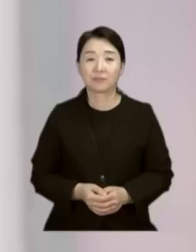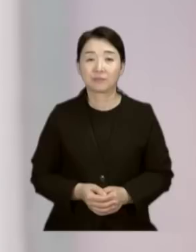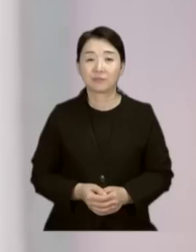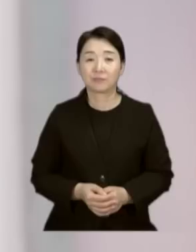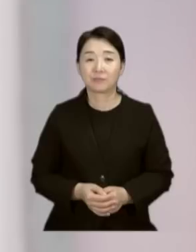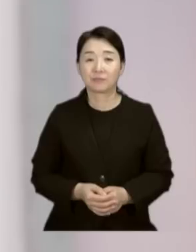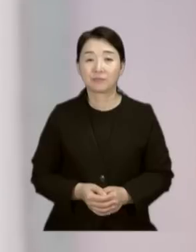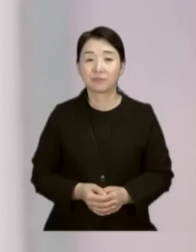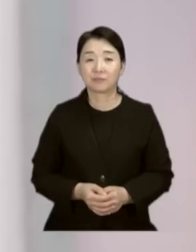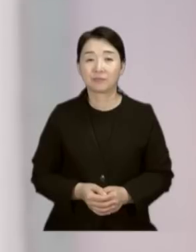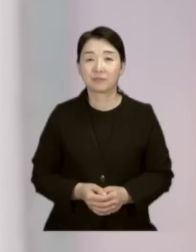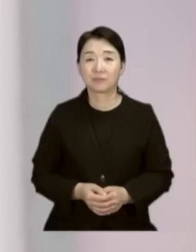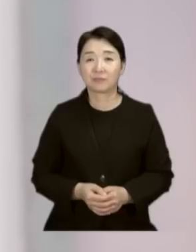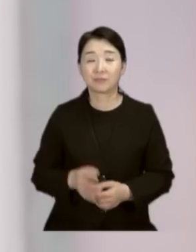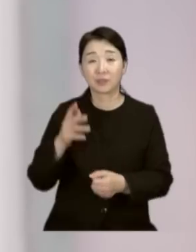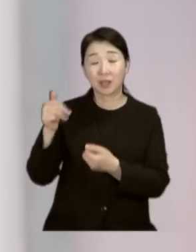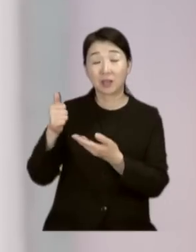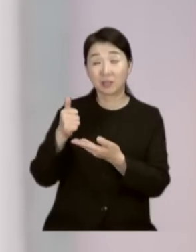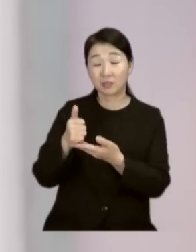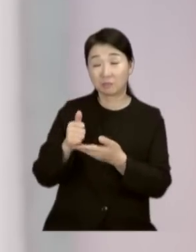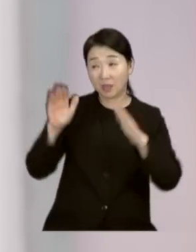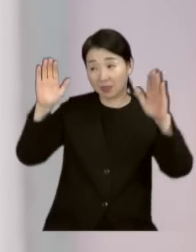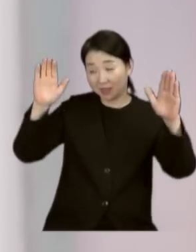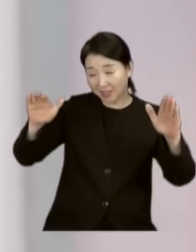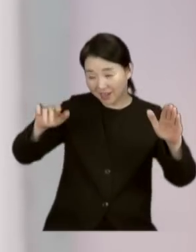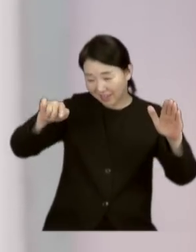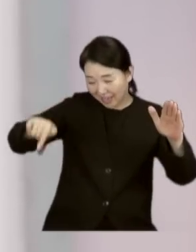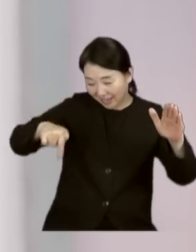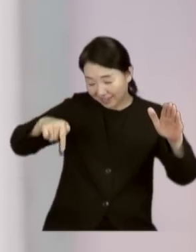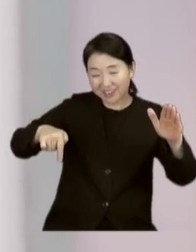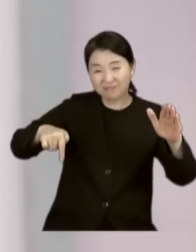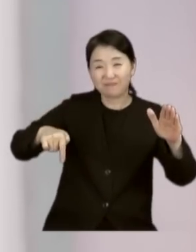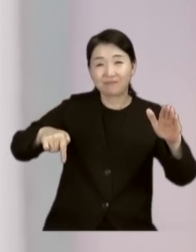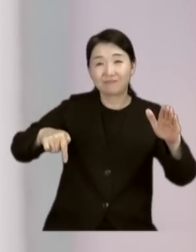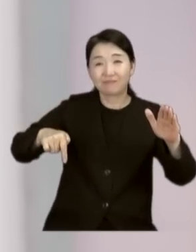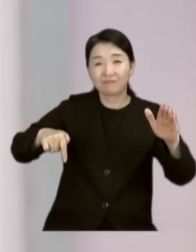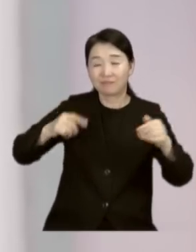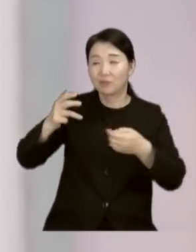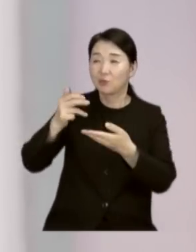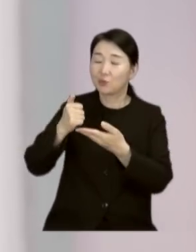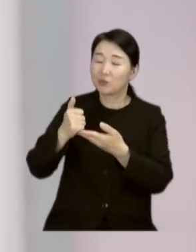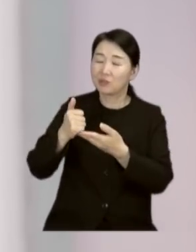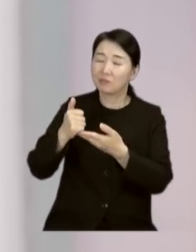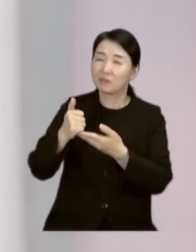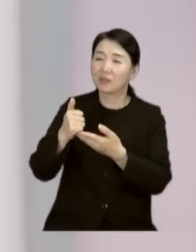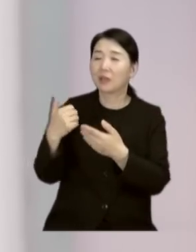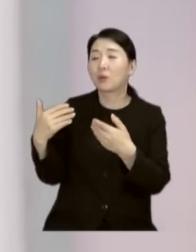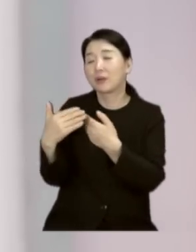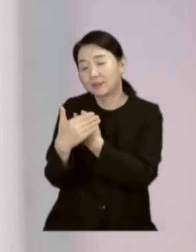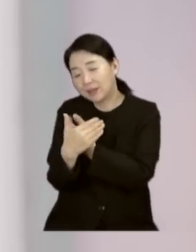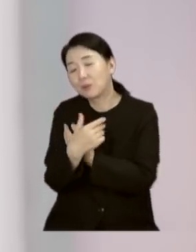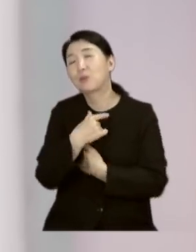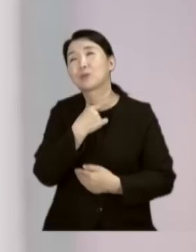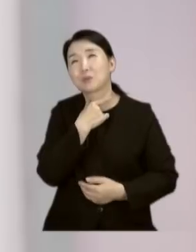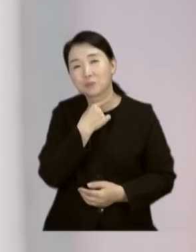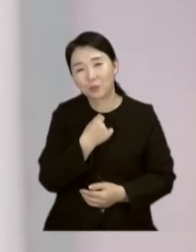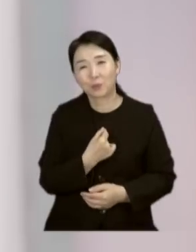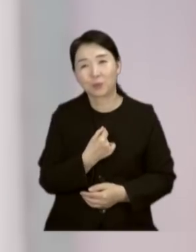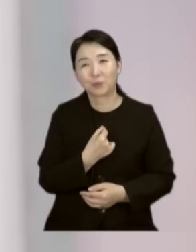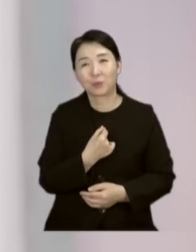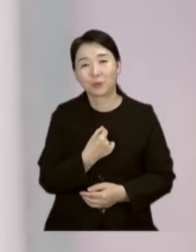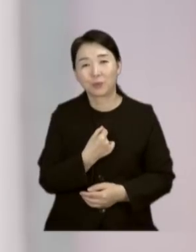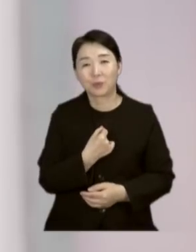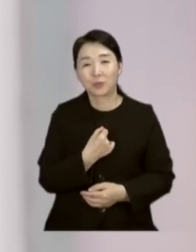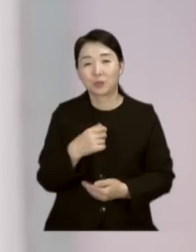진짜 하나님의 그 날개 품 안에서 아, 주님 좀 안 나오게 해주세요. 저